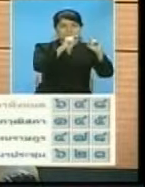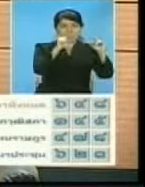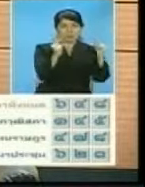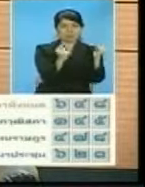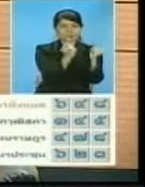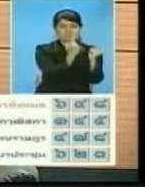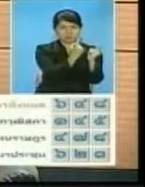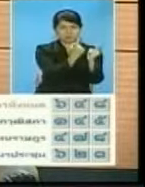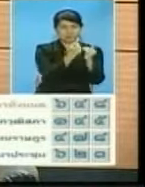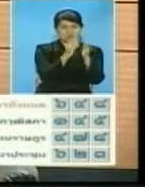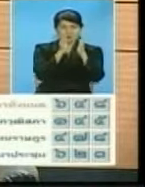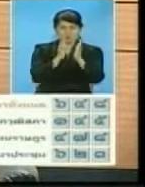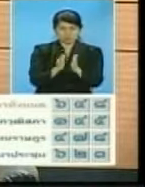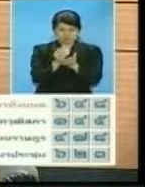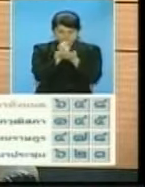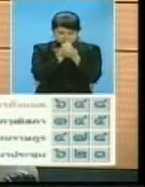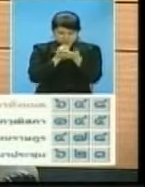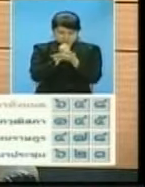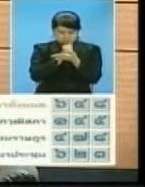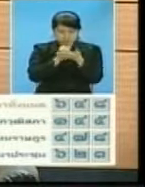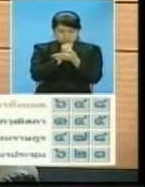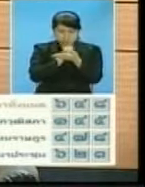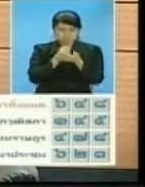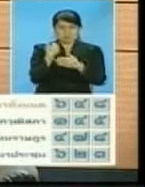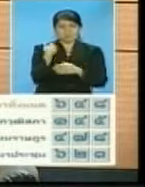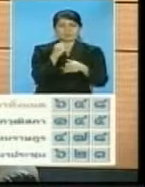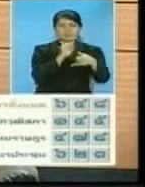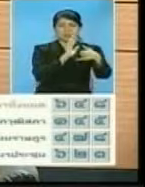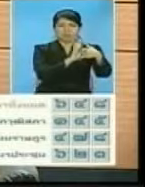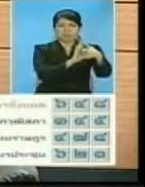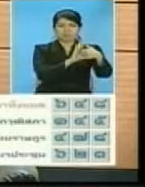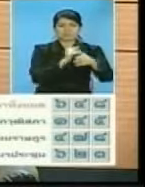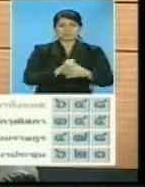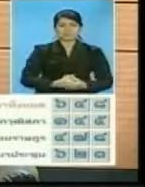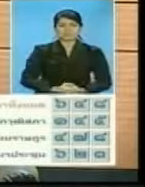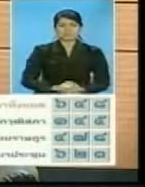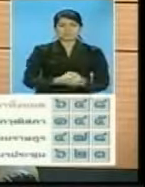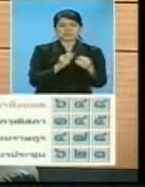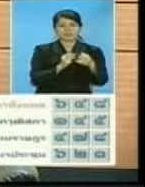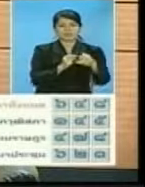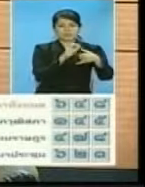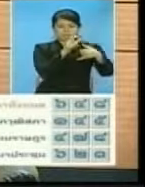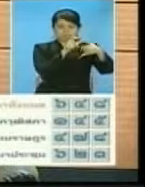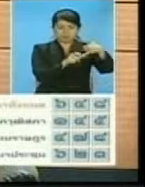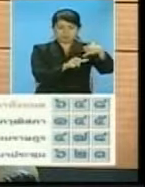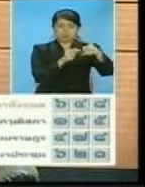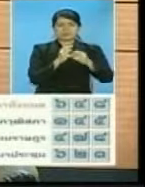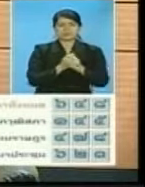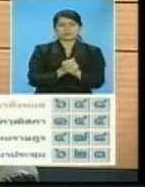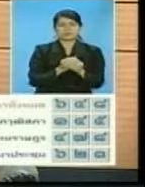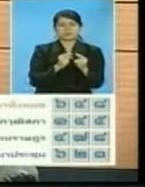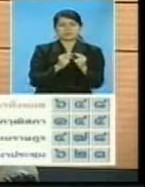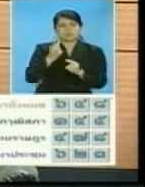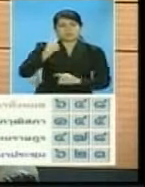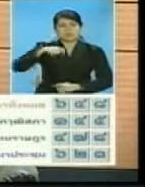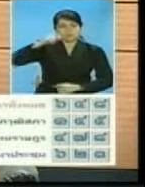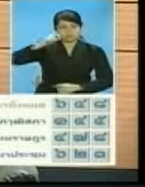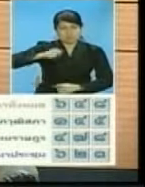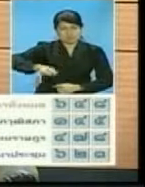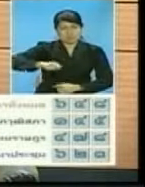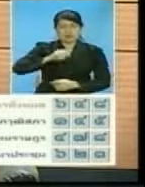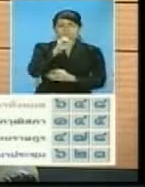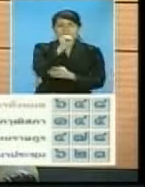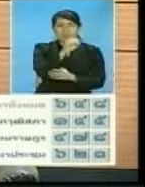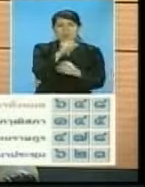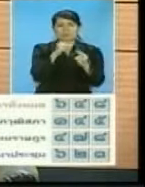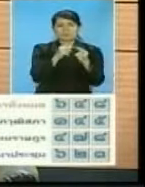ดยาเสพติดเป็นผู้ซึ่งต้องห้ามคนที่ถูกศาลสั่งให้เป็นบุคคลล้มละลาย